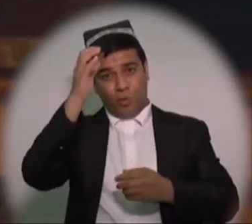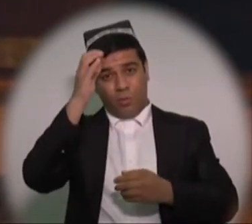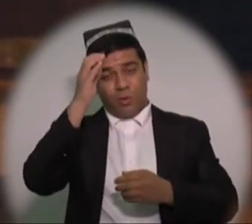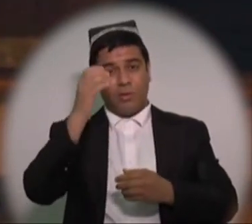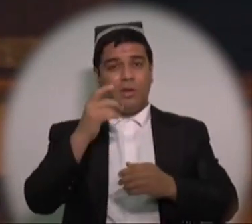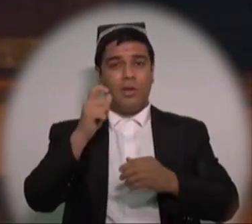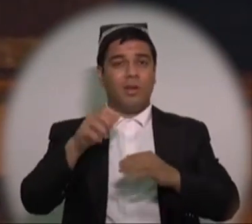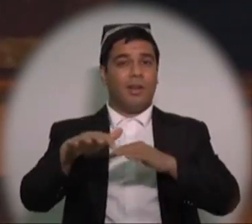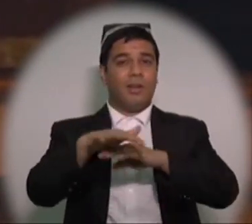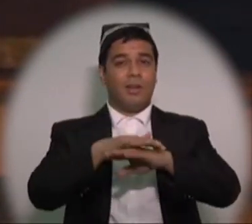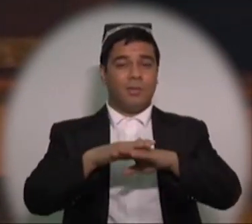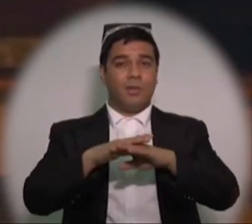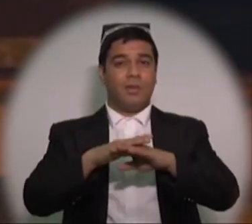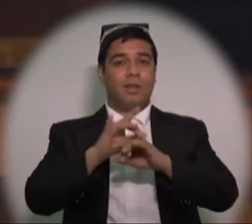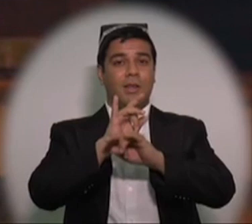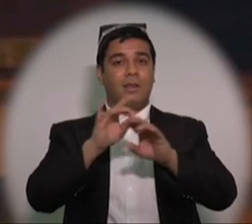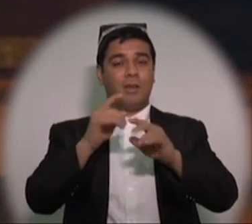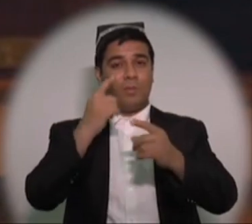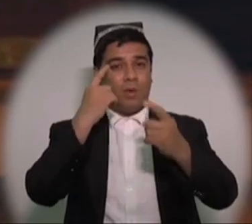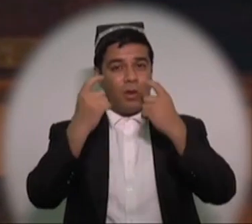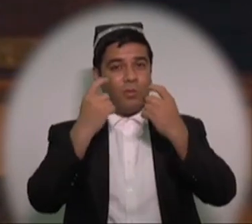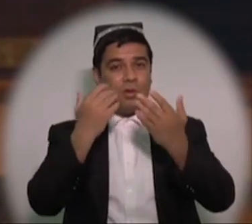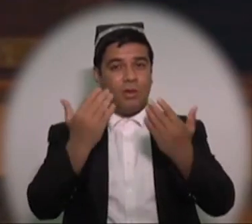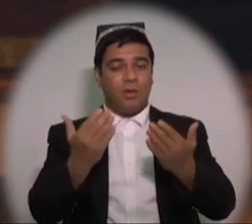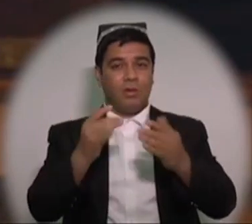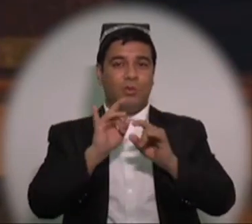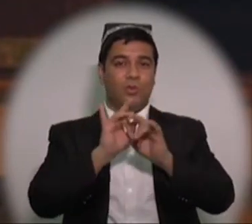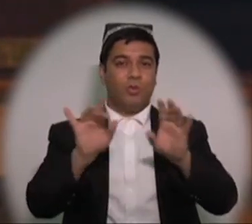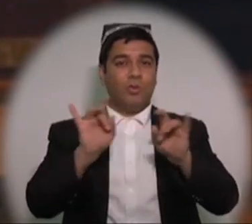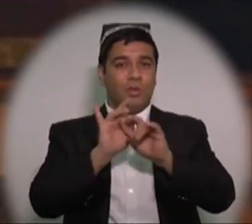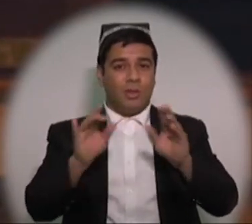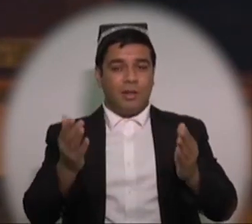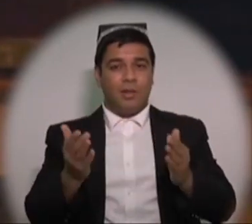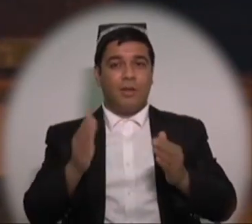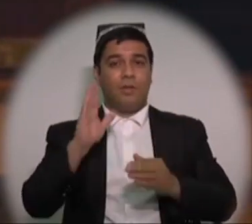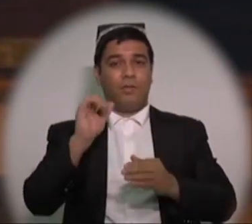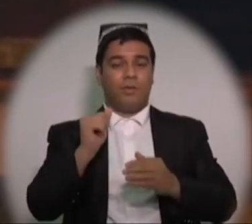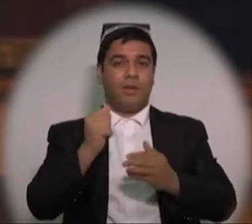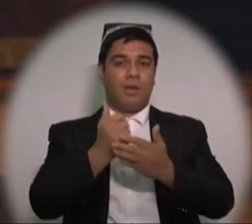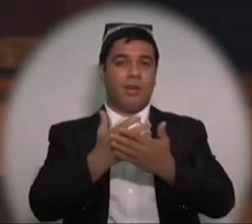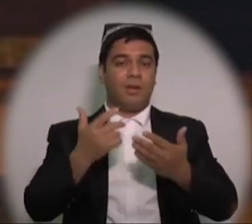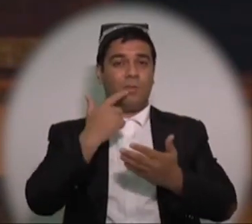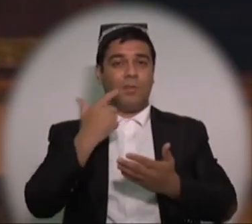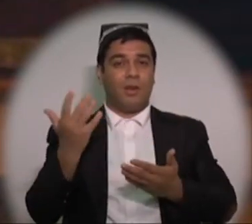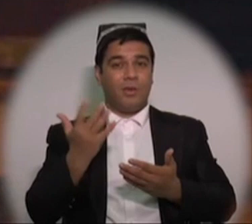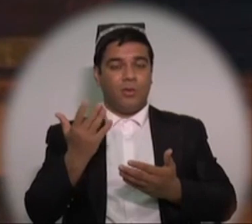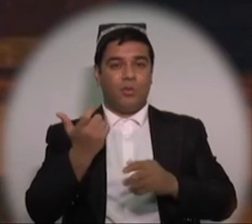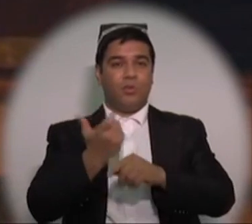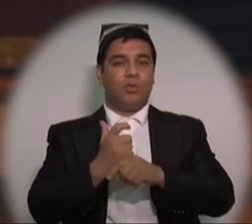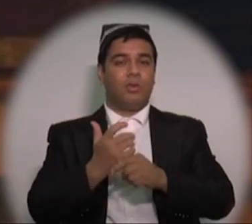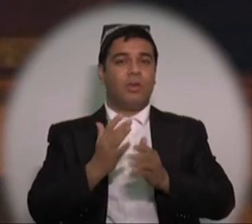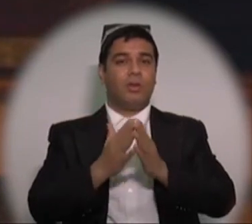ulamalarımızın halkımızga yetkizadigan malumatları, tushuntirishleri, vaaz nasihatleri